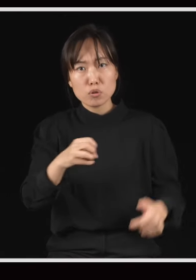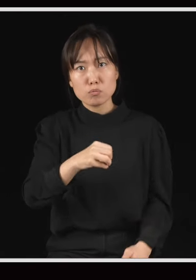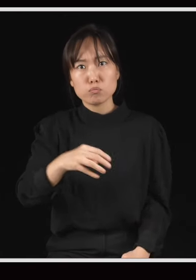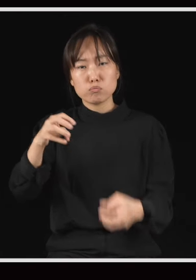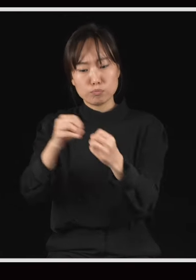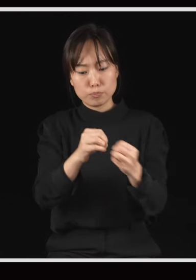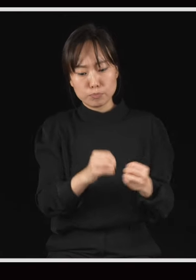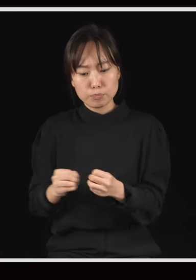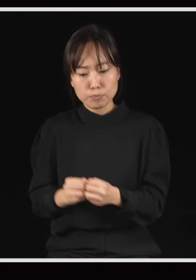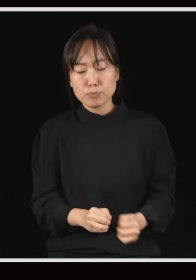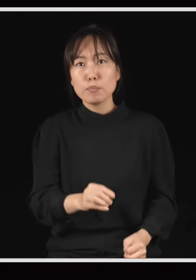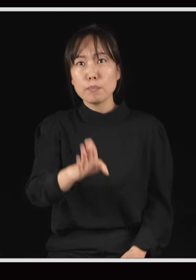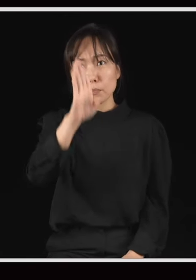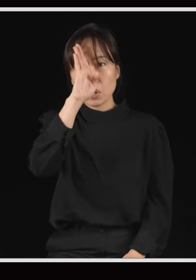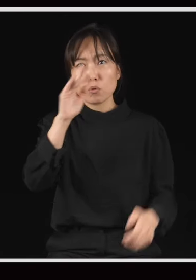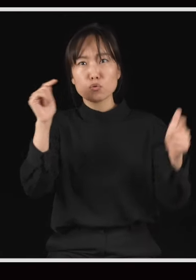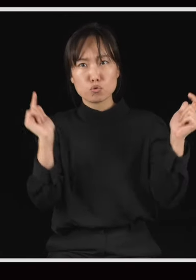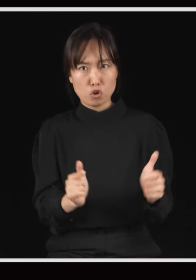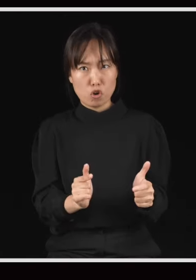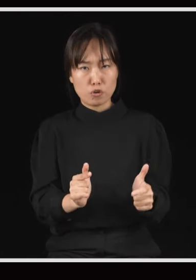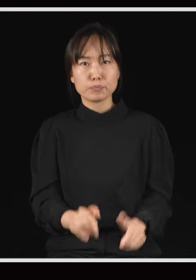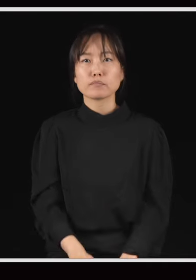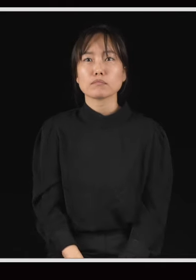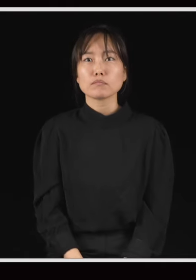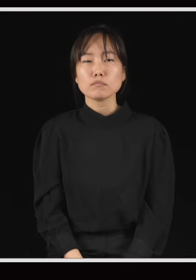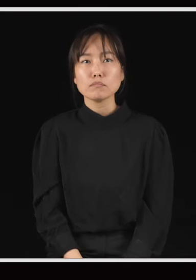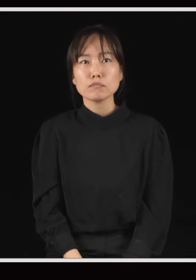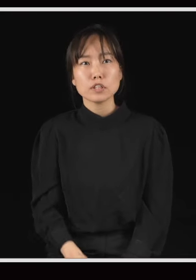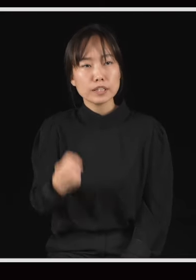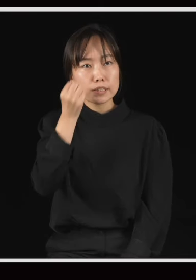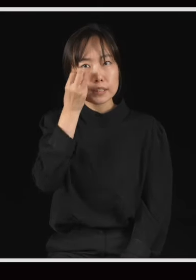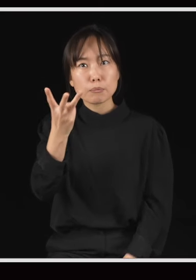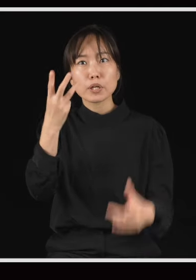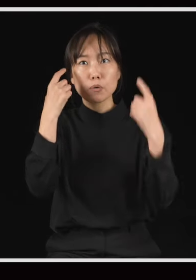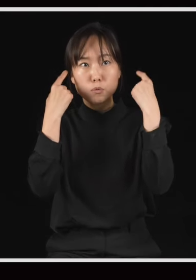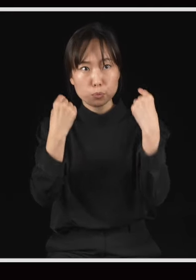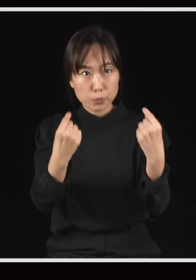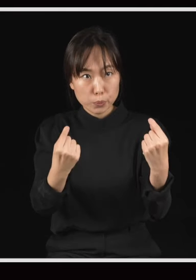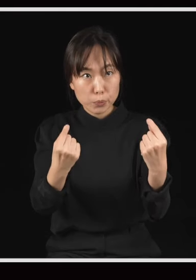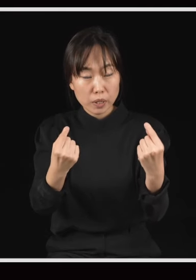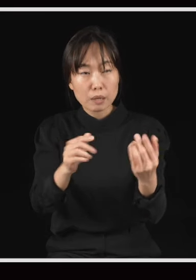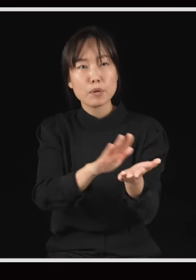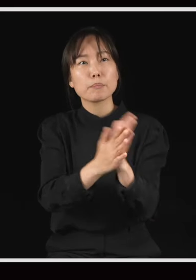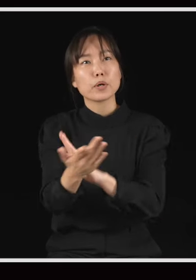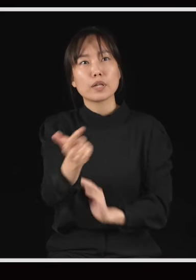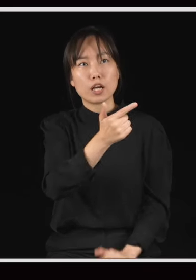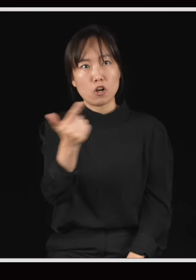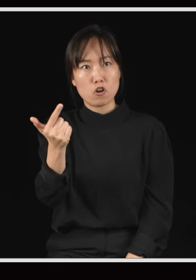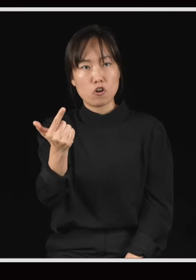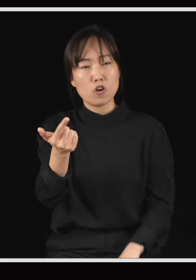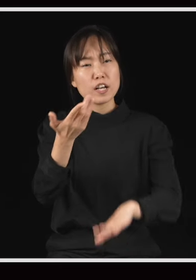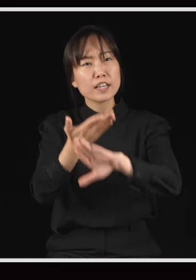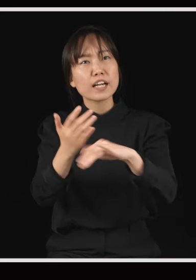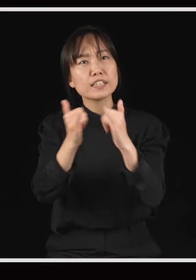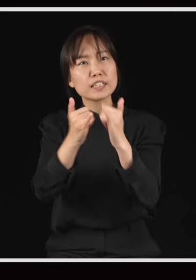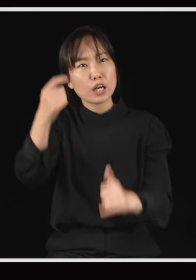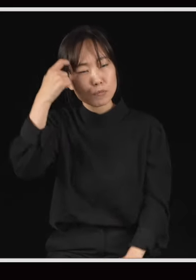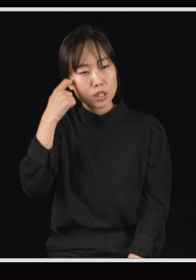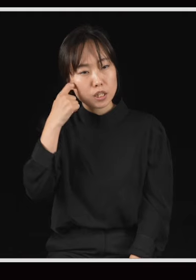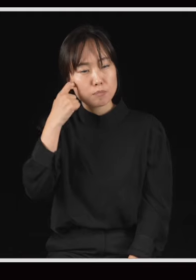혈액 검사로 볼 수 있는 수치들이 좋아집니다. 한 3개월만 열심히 하면 다른 사람이 됩니다. 실제로 사람이 달라